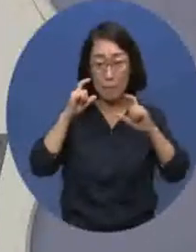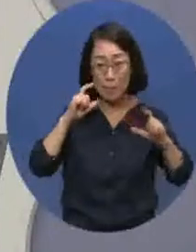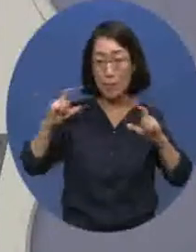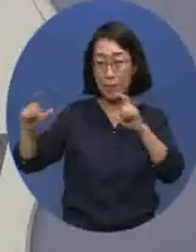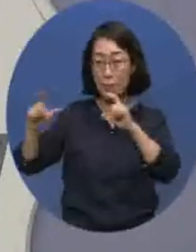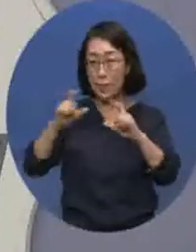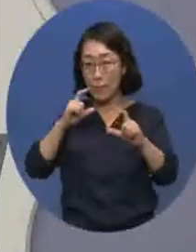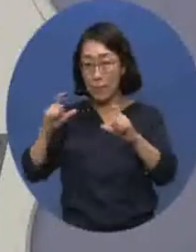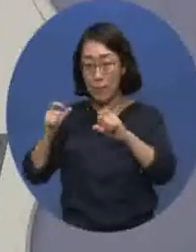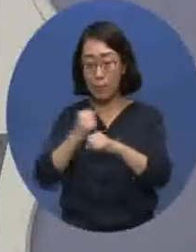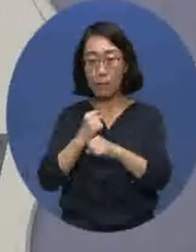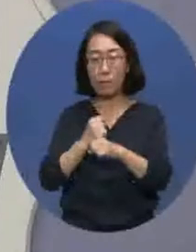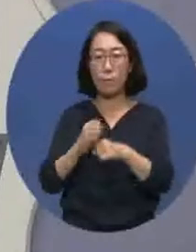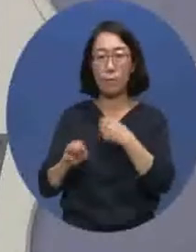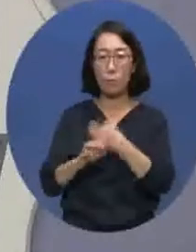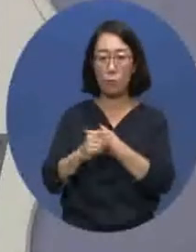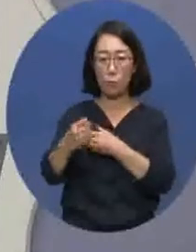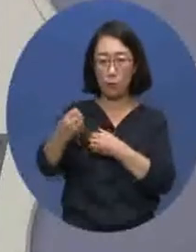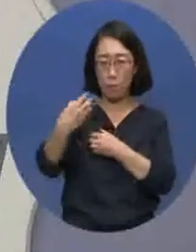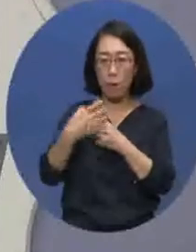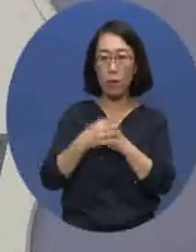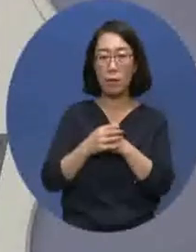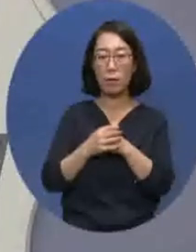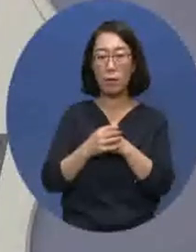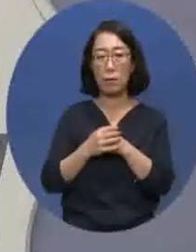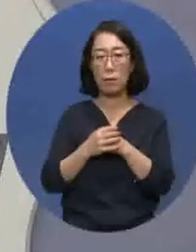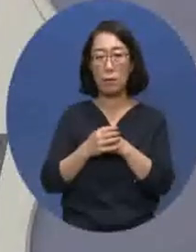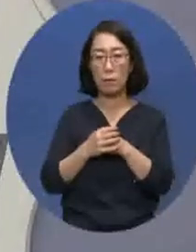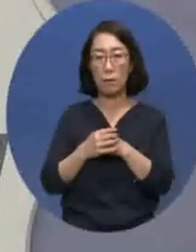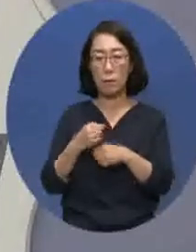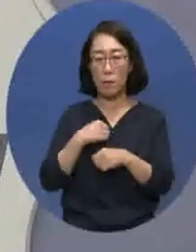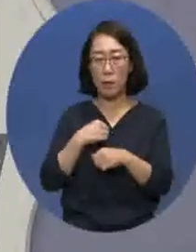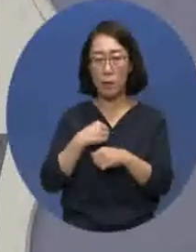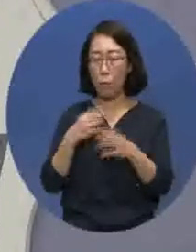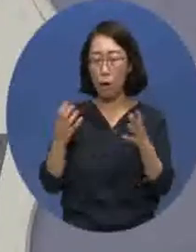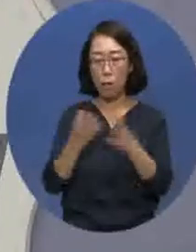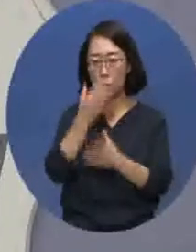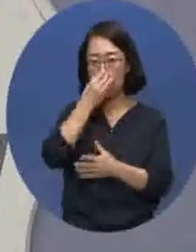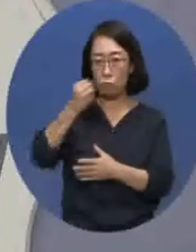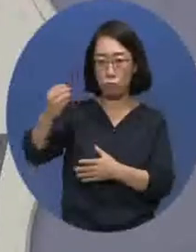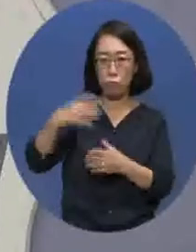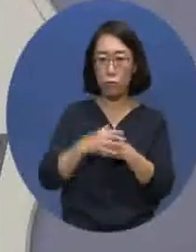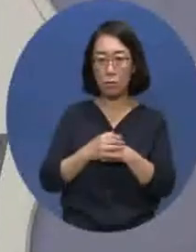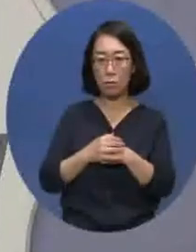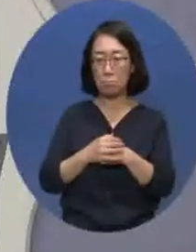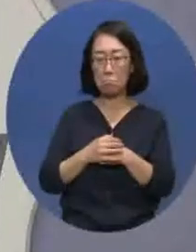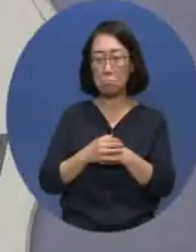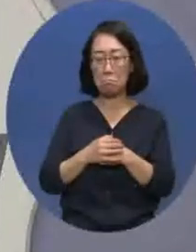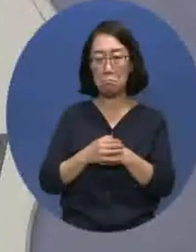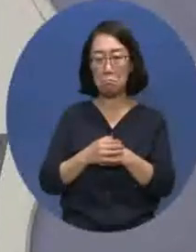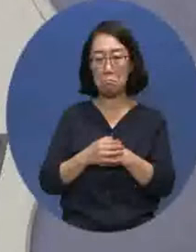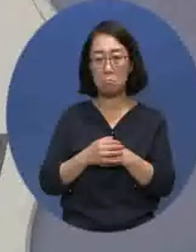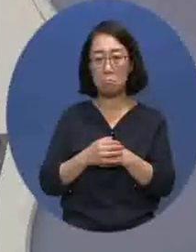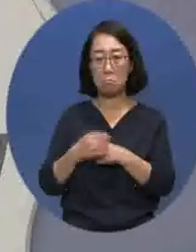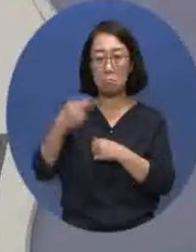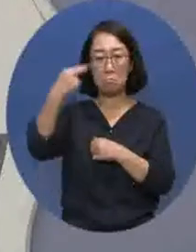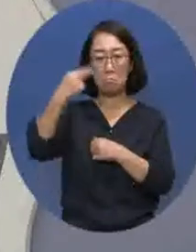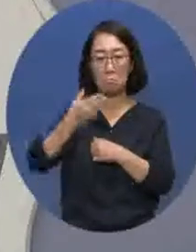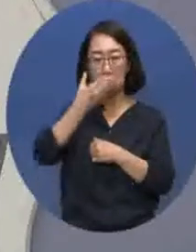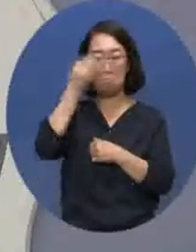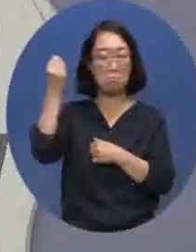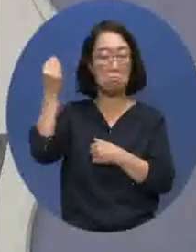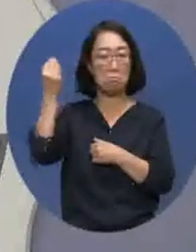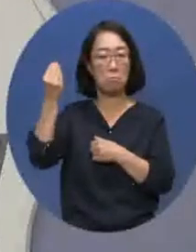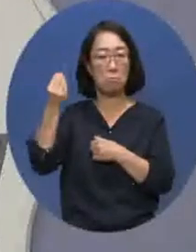이렇게 하면 요 거의 저를 어 투명인간 지곡 타는 거예요 그냥 눈길도 주지 않고 이렇게